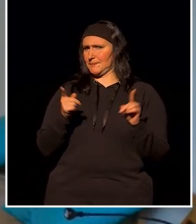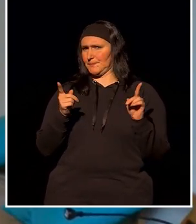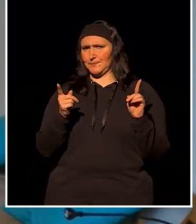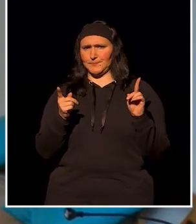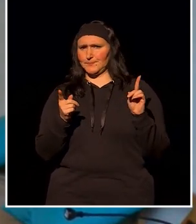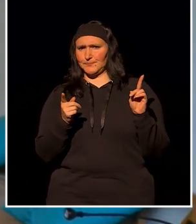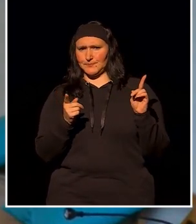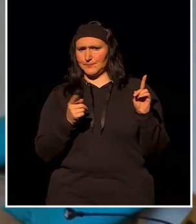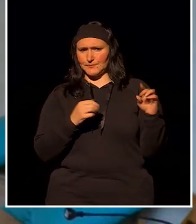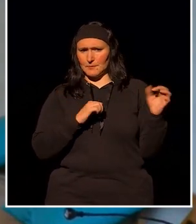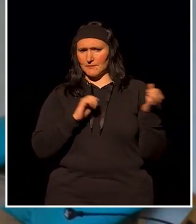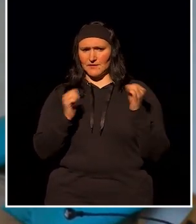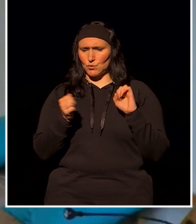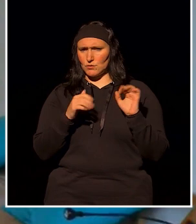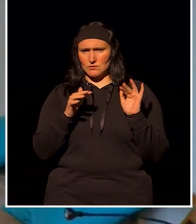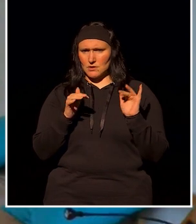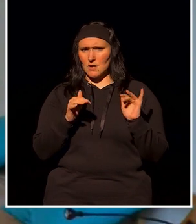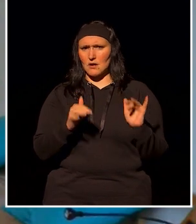Und man natürlich sofort auch